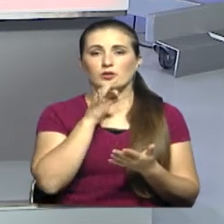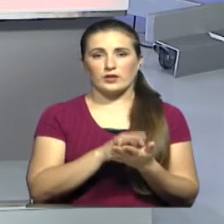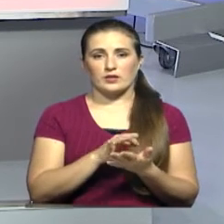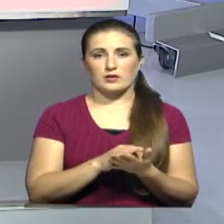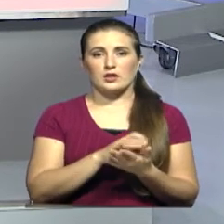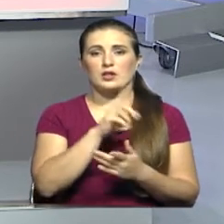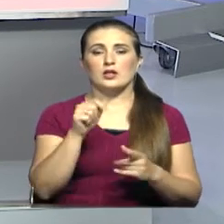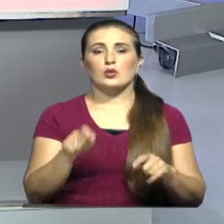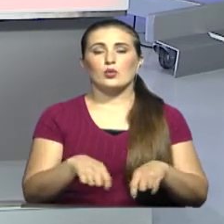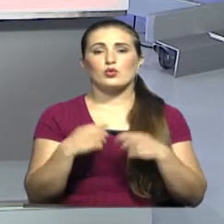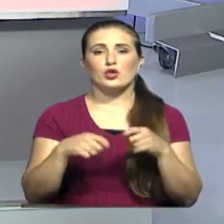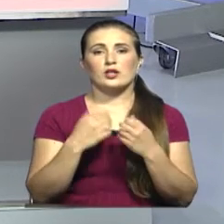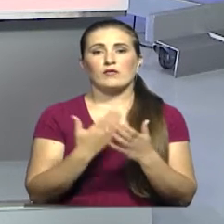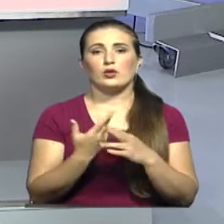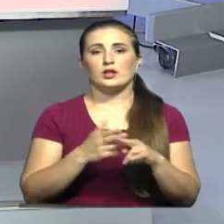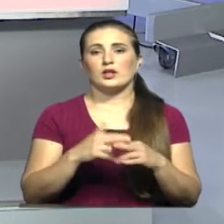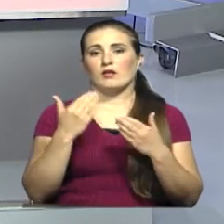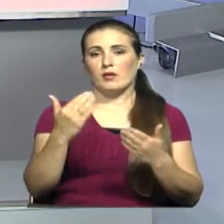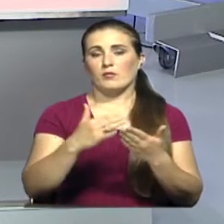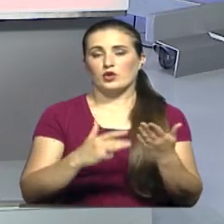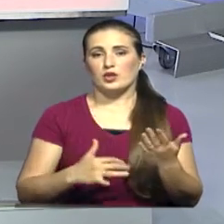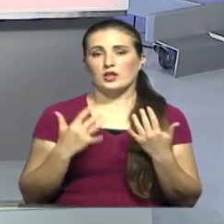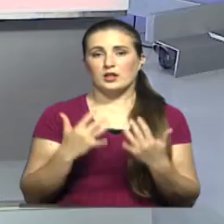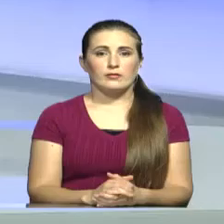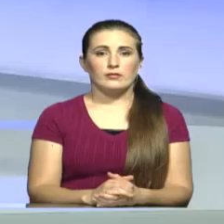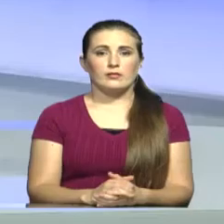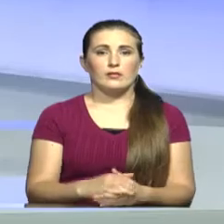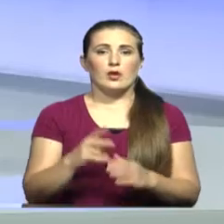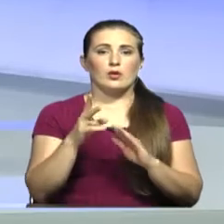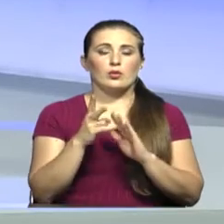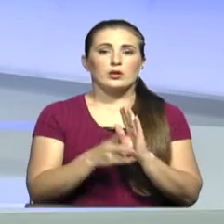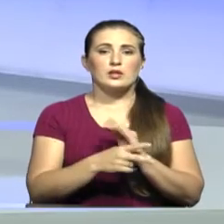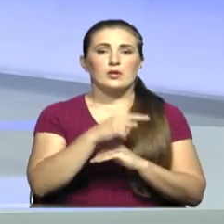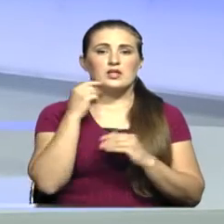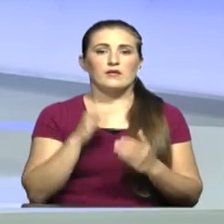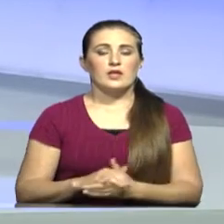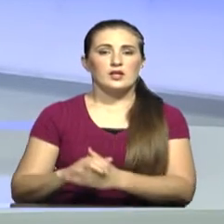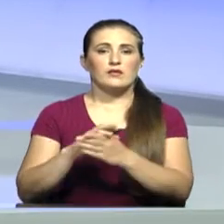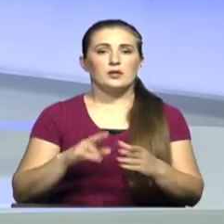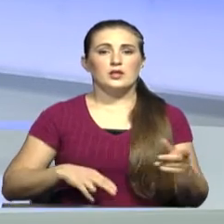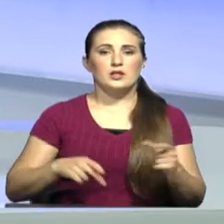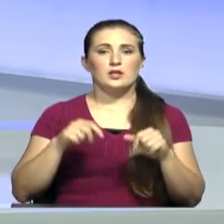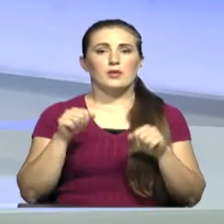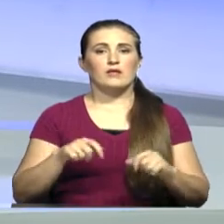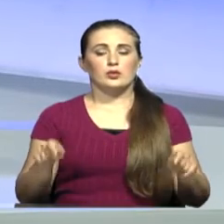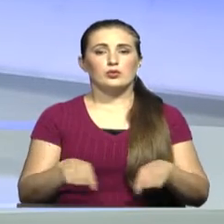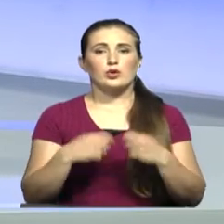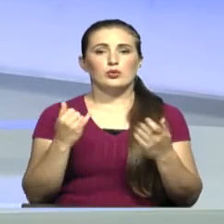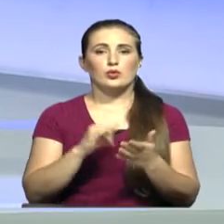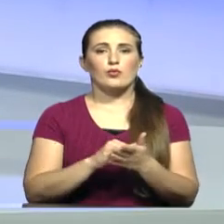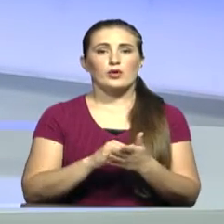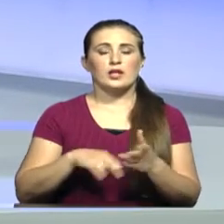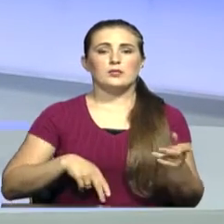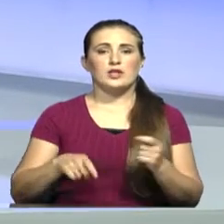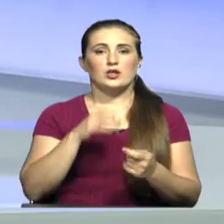за нарушение вами перечисленных требований? Кодексом Российской Федерации об административных правонарушениях установлена